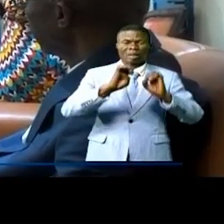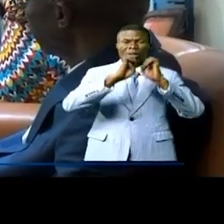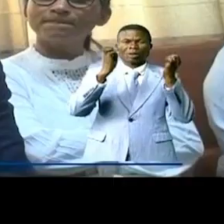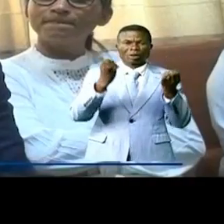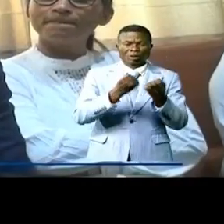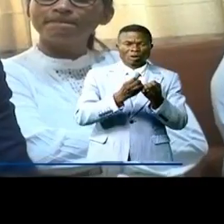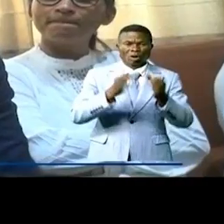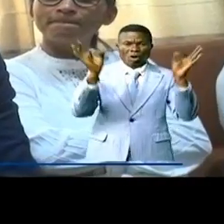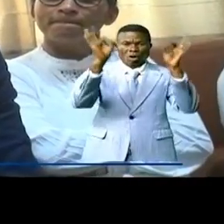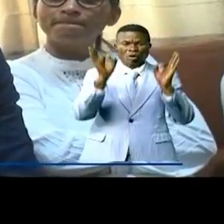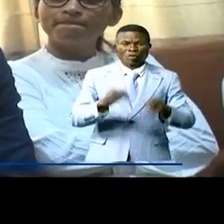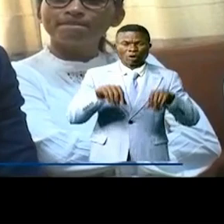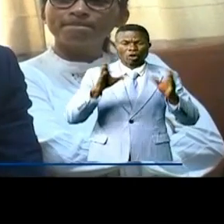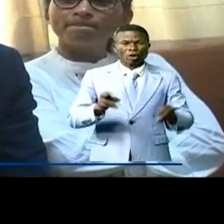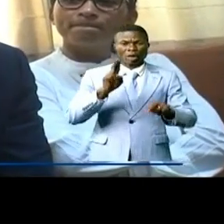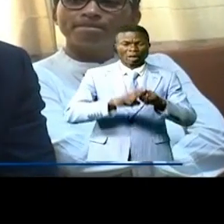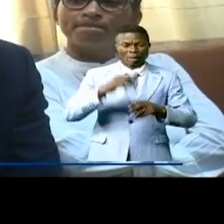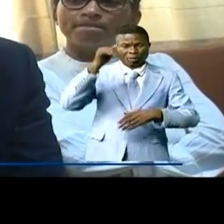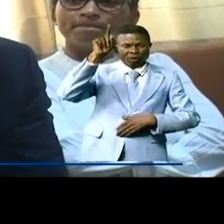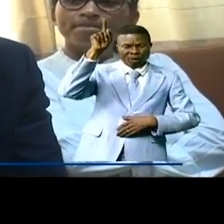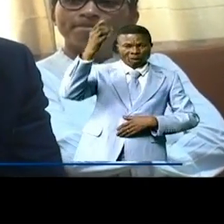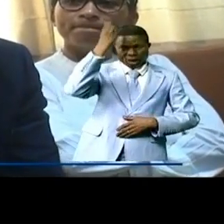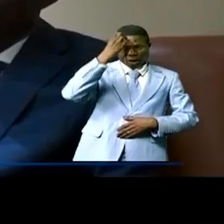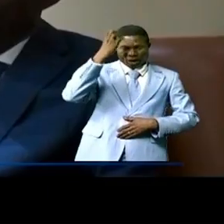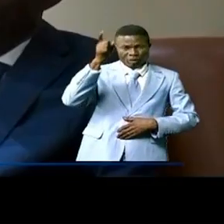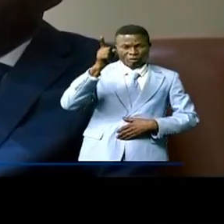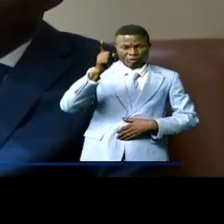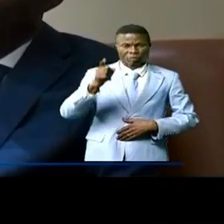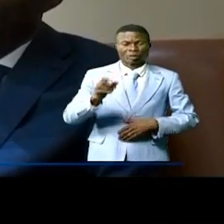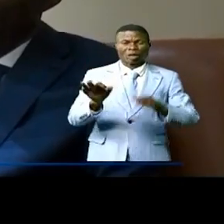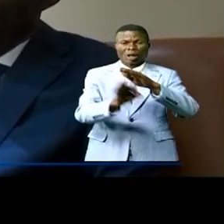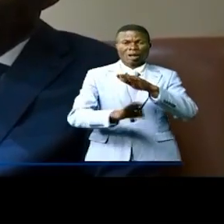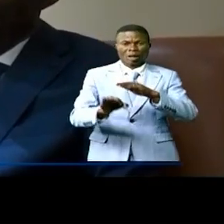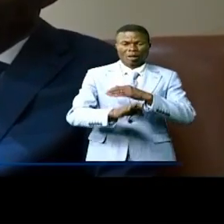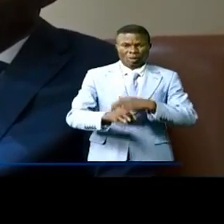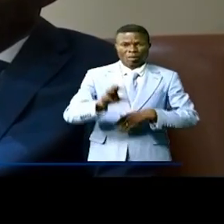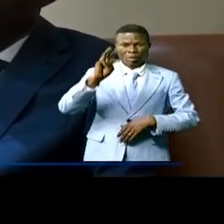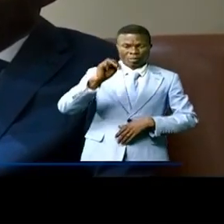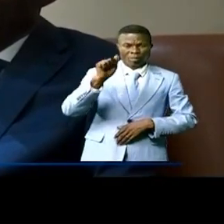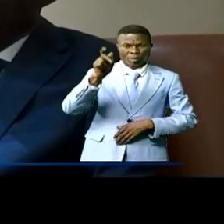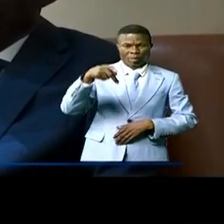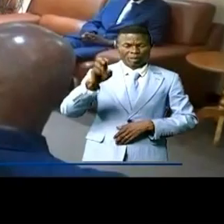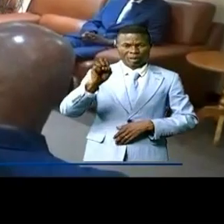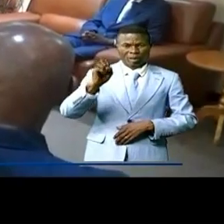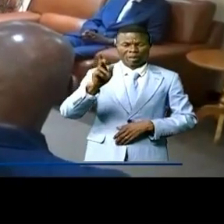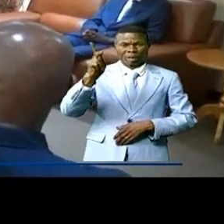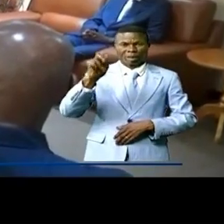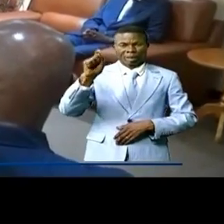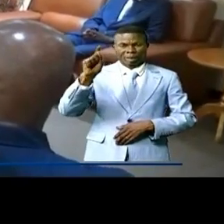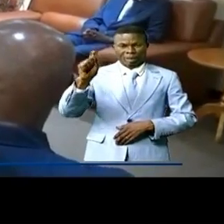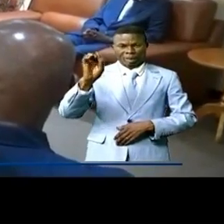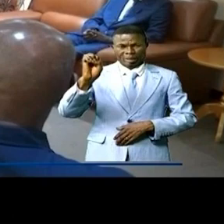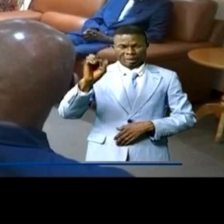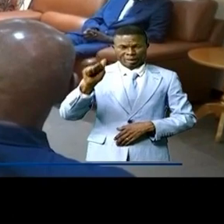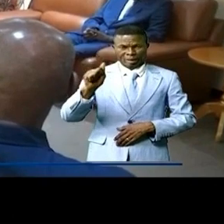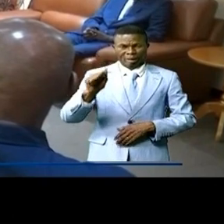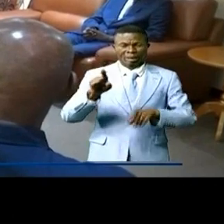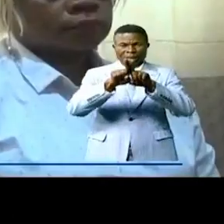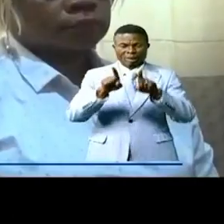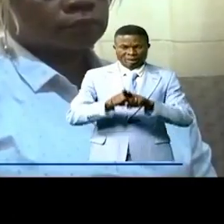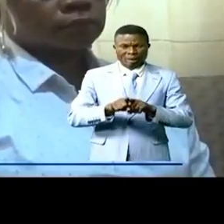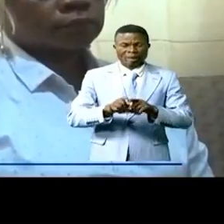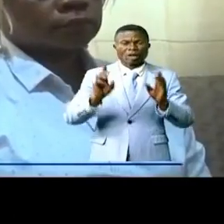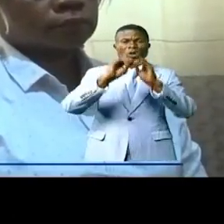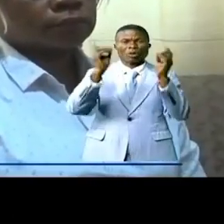fondation de congolais vivent néron il s'agit de la fondation mapenda nos da péter klein où est charlie la